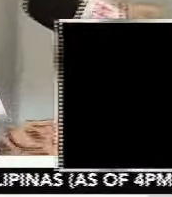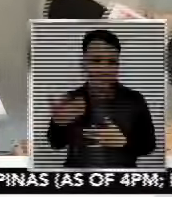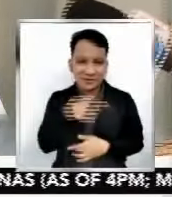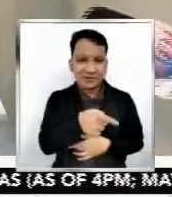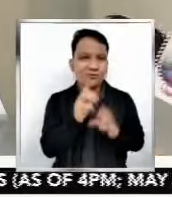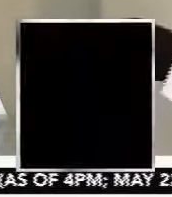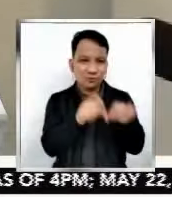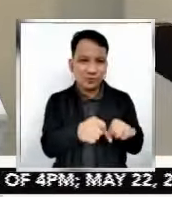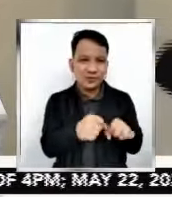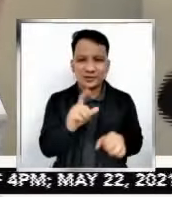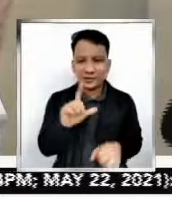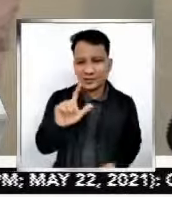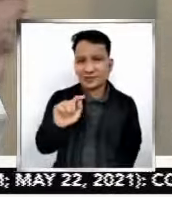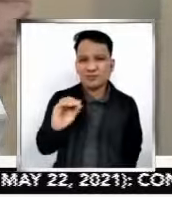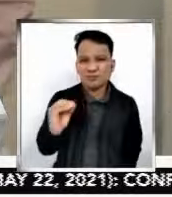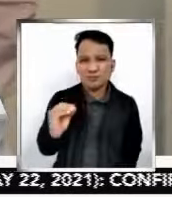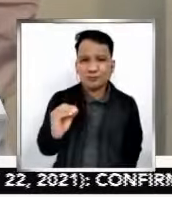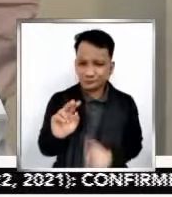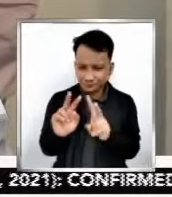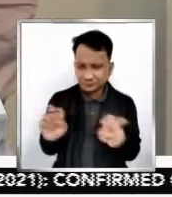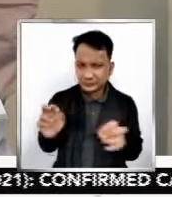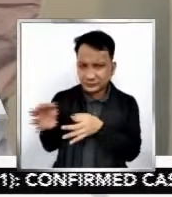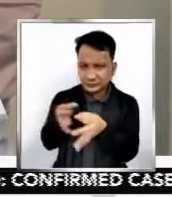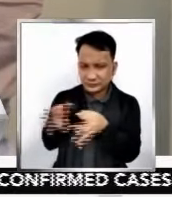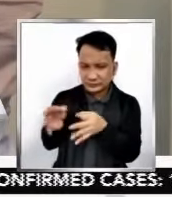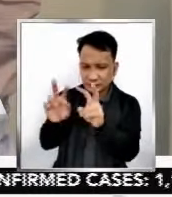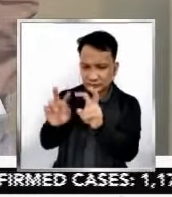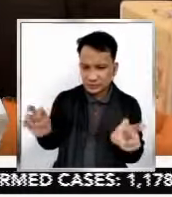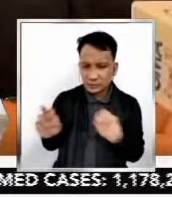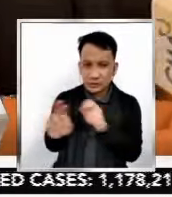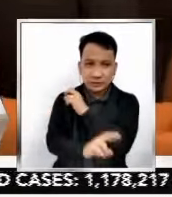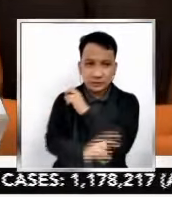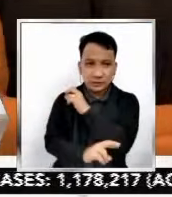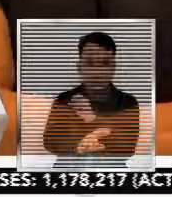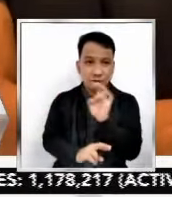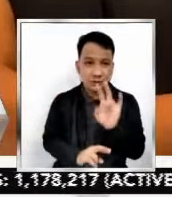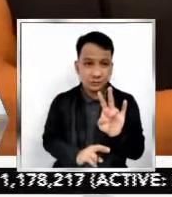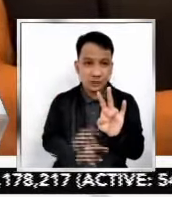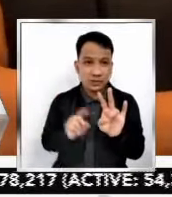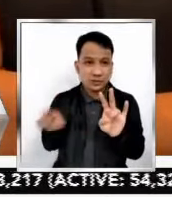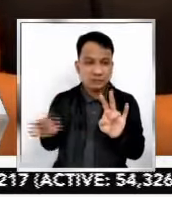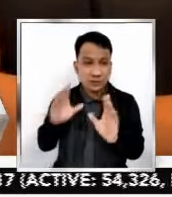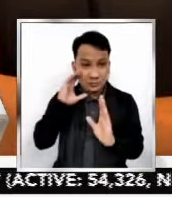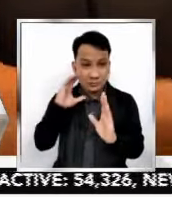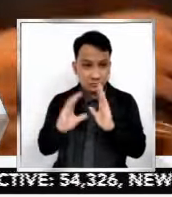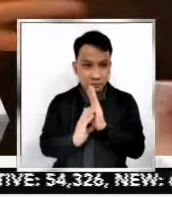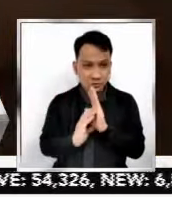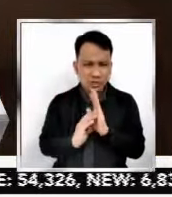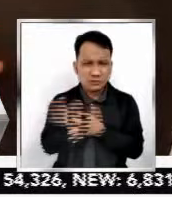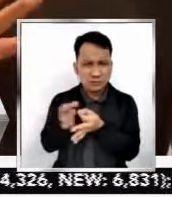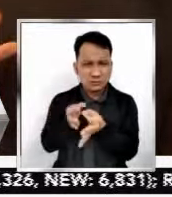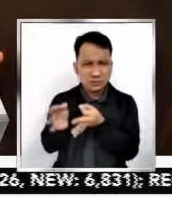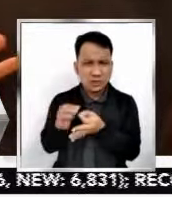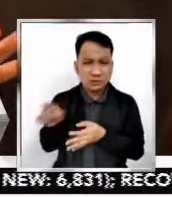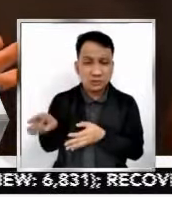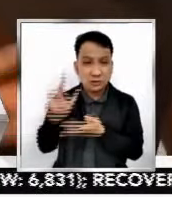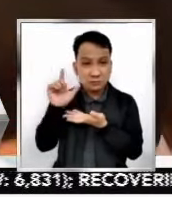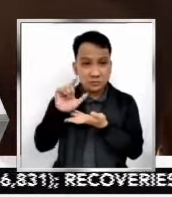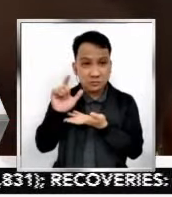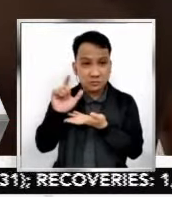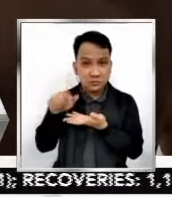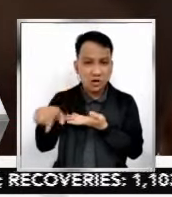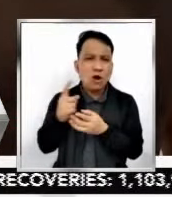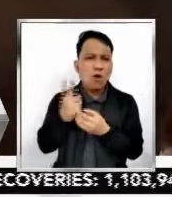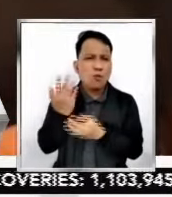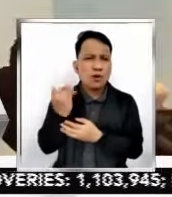Masinsinang kinausap ng LTO Region 7 ang mga rider na nasa litrato. Paliwanag nila, photoshoot lang daw sana para sa isang promotion ang